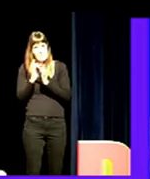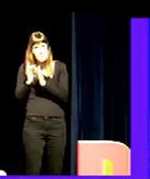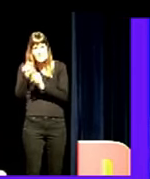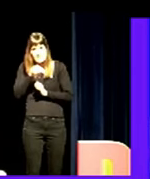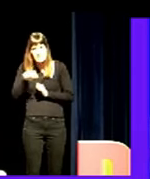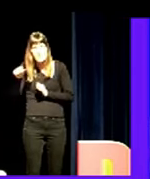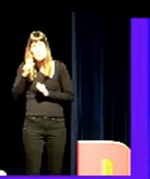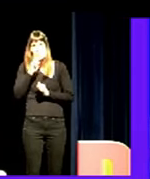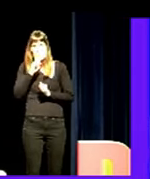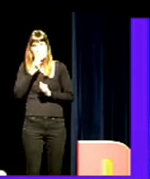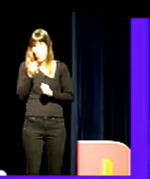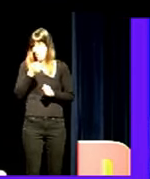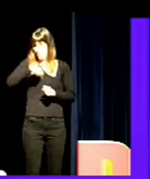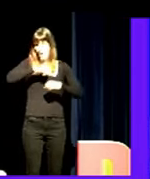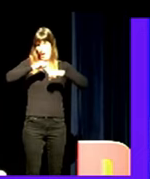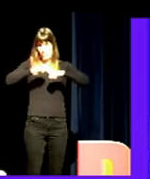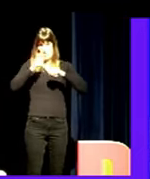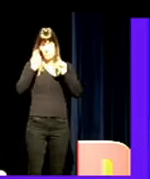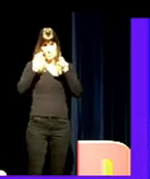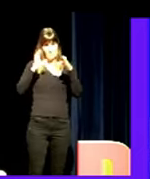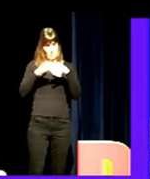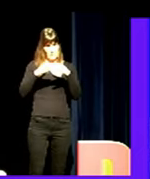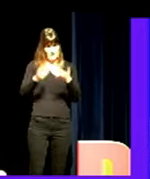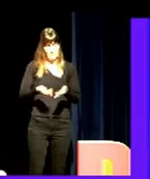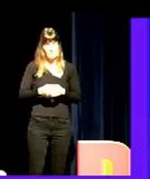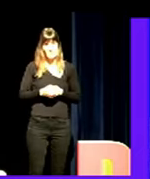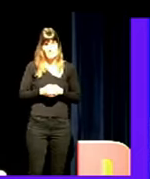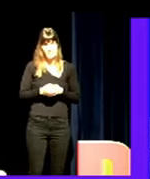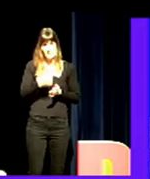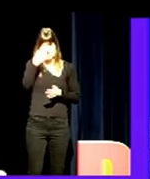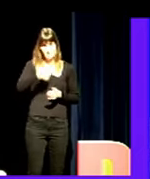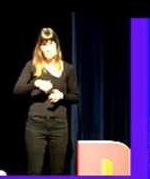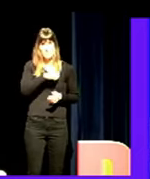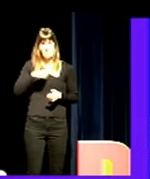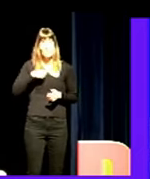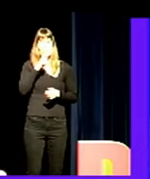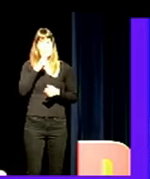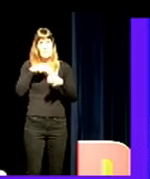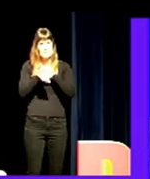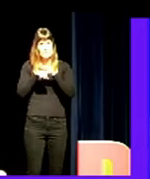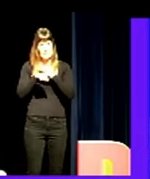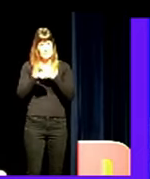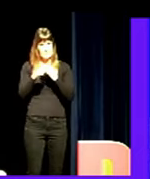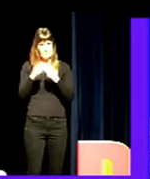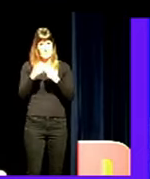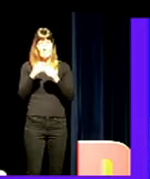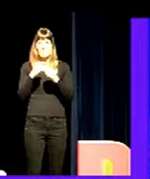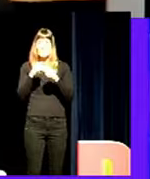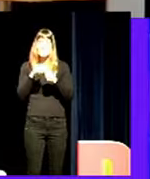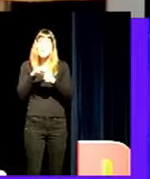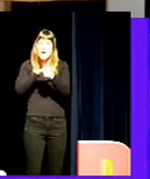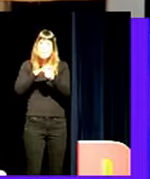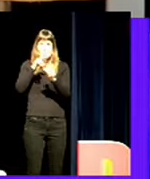ekiniko gara guk ere, ez da, irakasleoko daude. Pero nola kudeatu hori, ez da, zen transportan, ez da, den egintzen